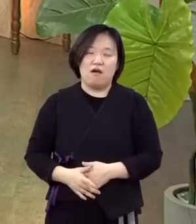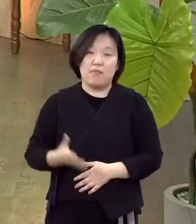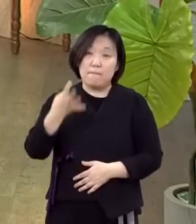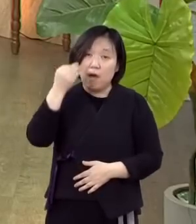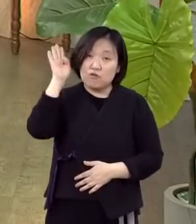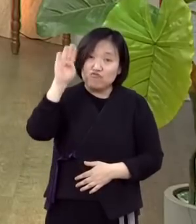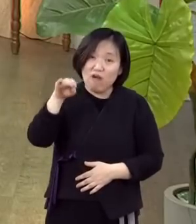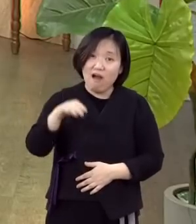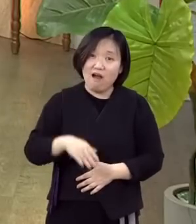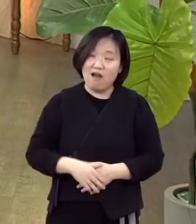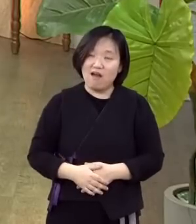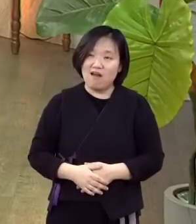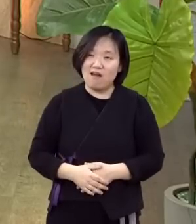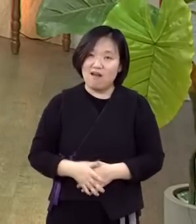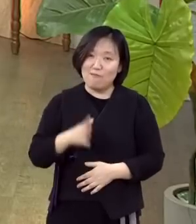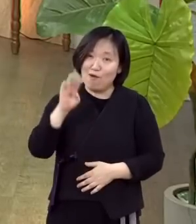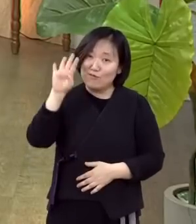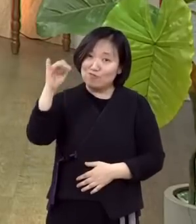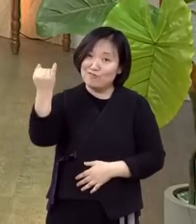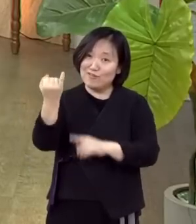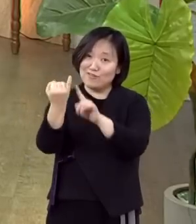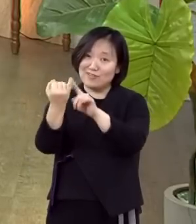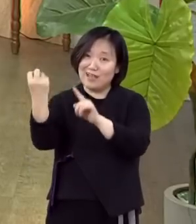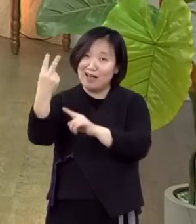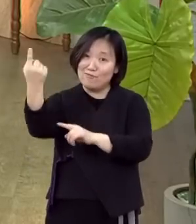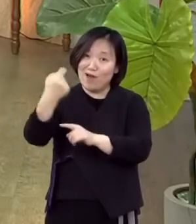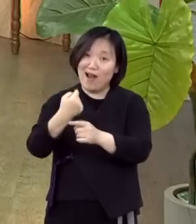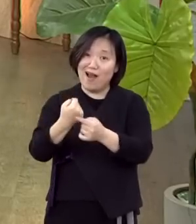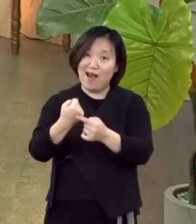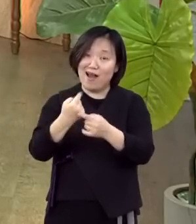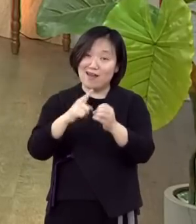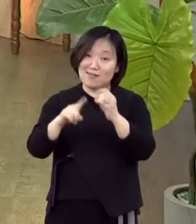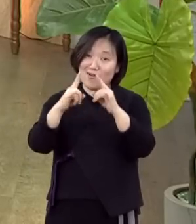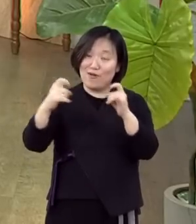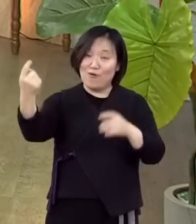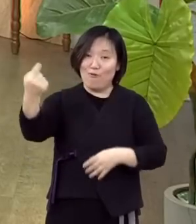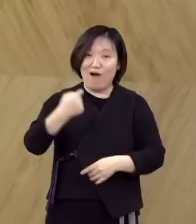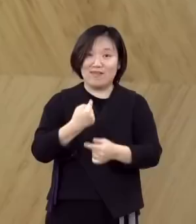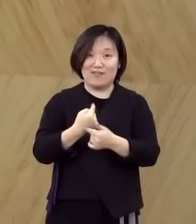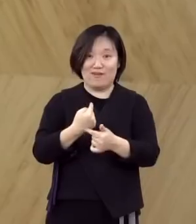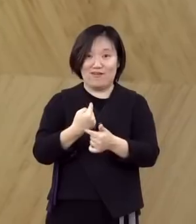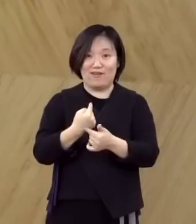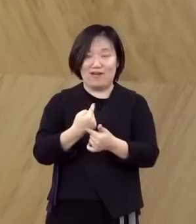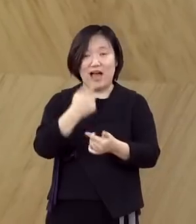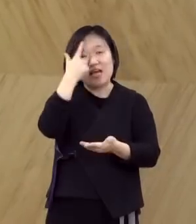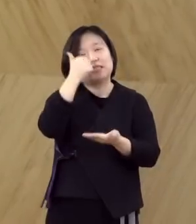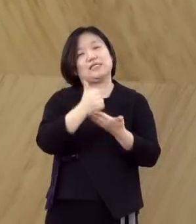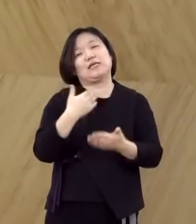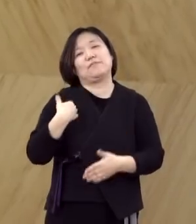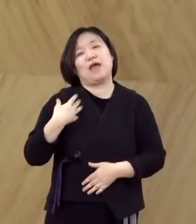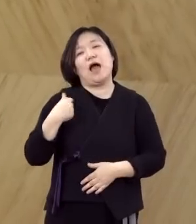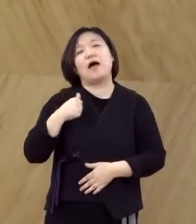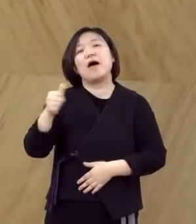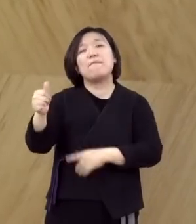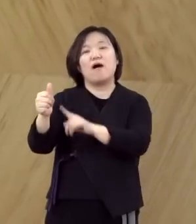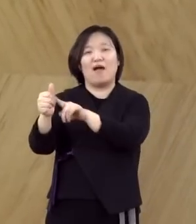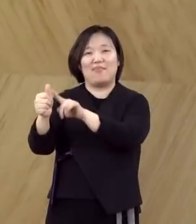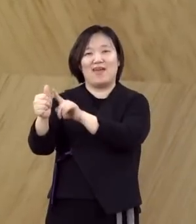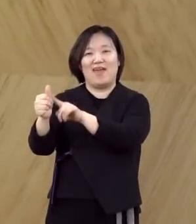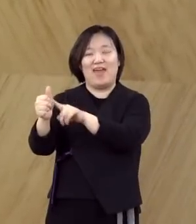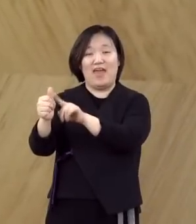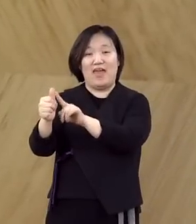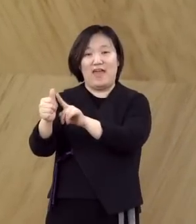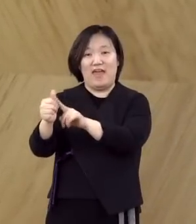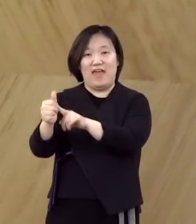했을것이다.며칠후, 그여자가돌아와서말했습니다." 남편